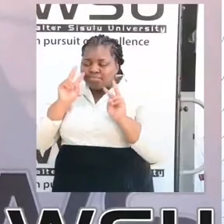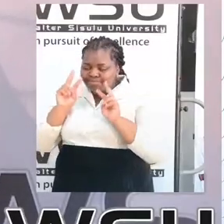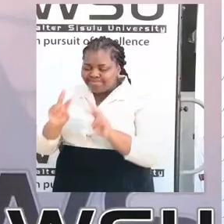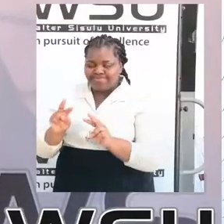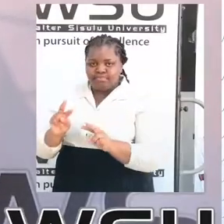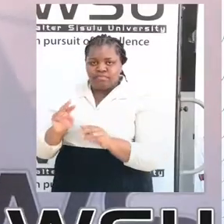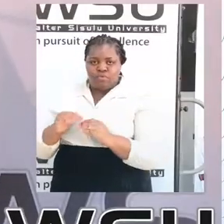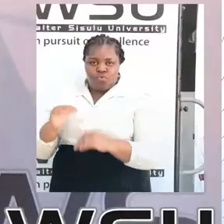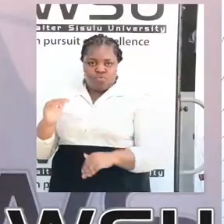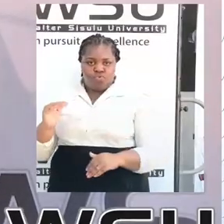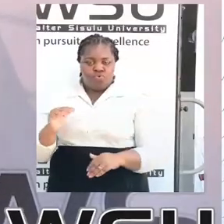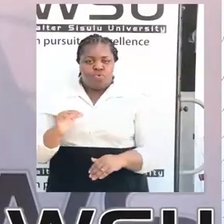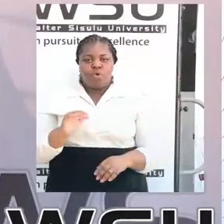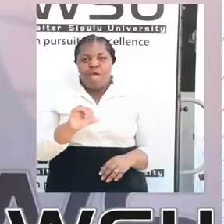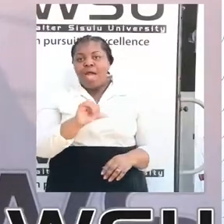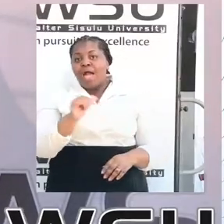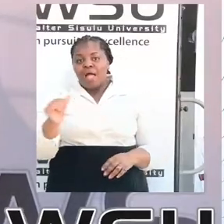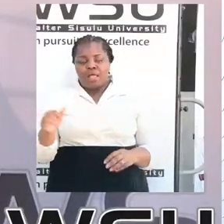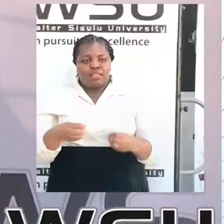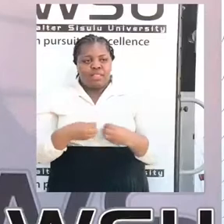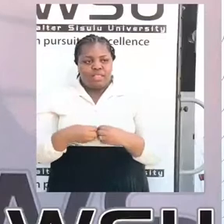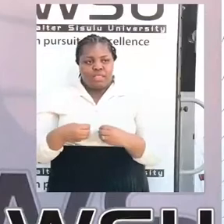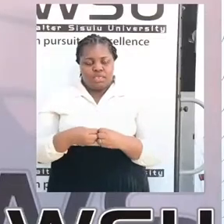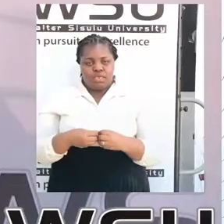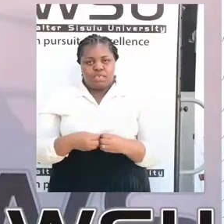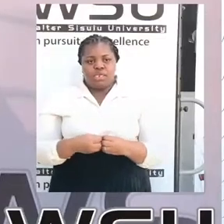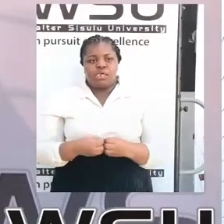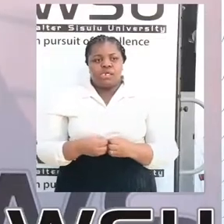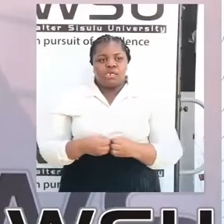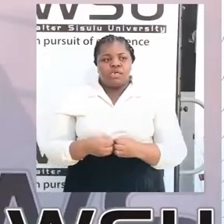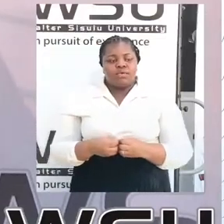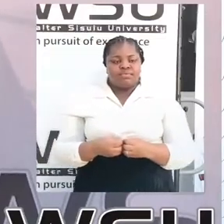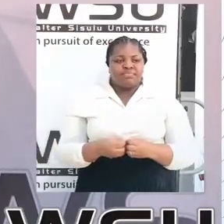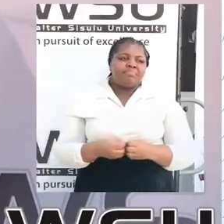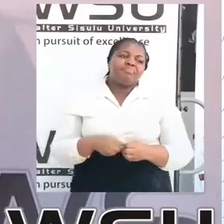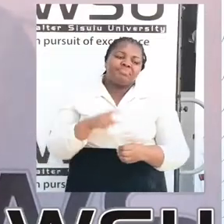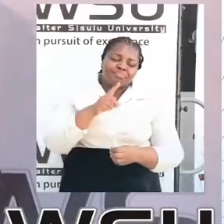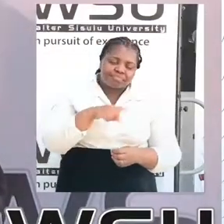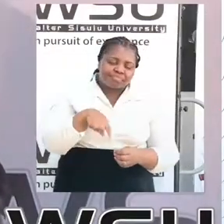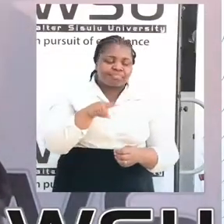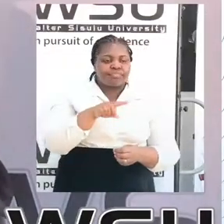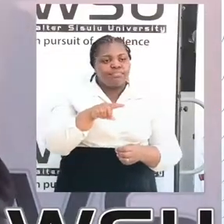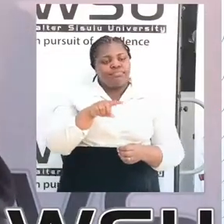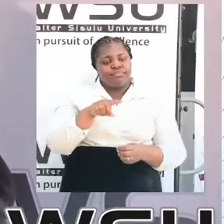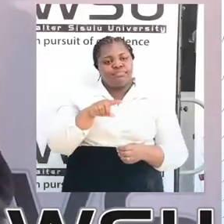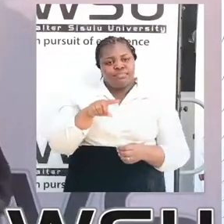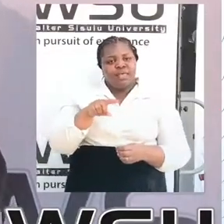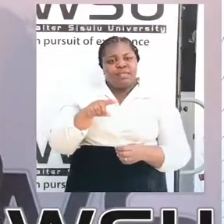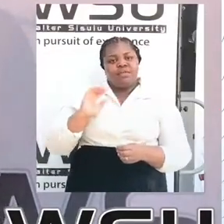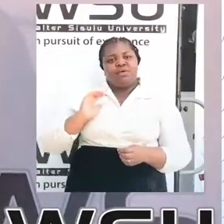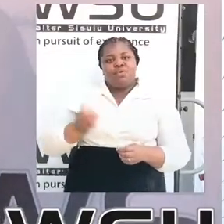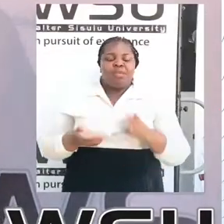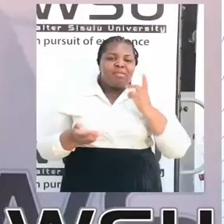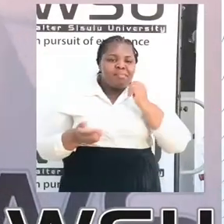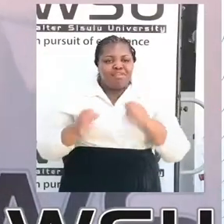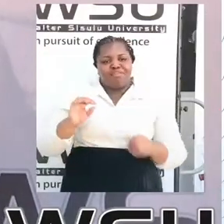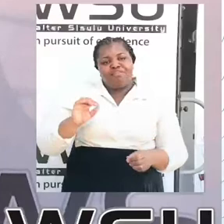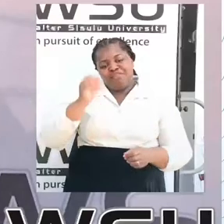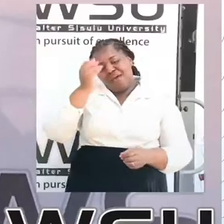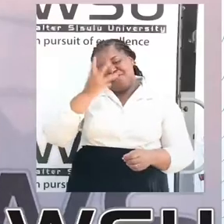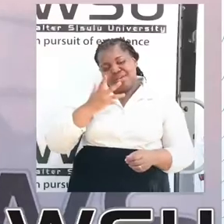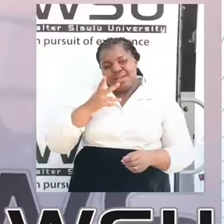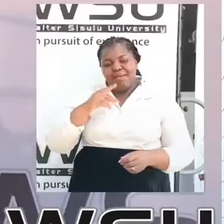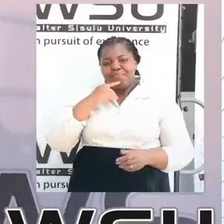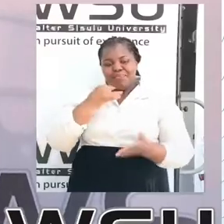ingqalelo. Enye yezo zinto ke bonyana nanezintombi zaseAfrika